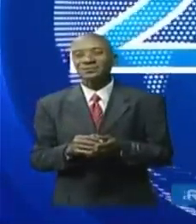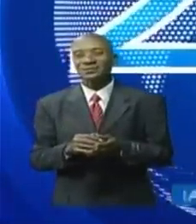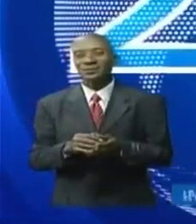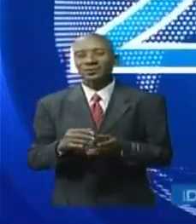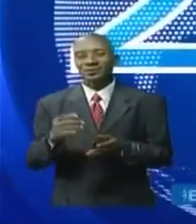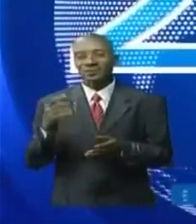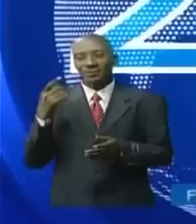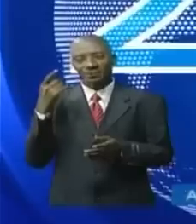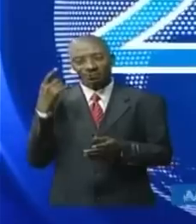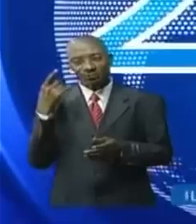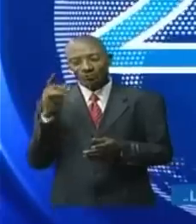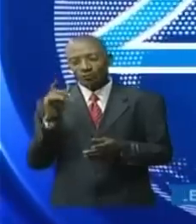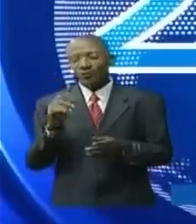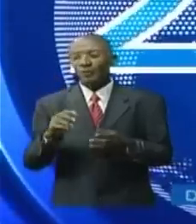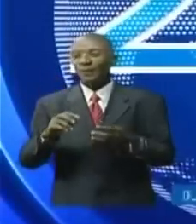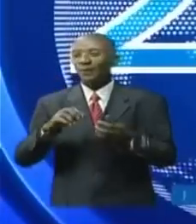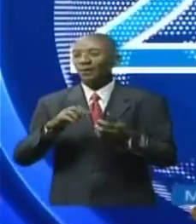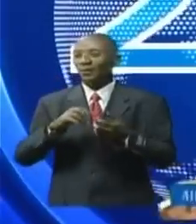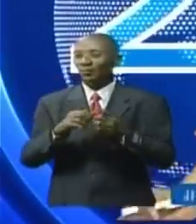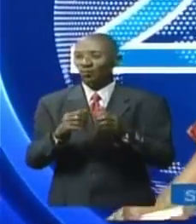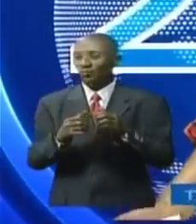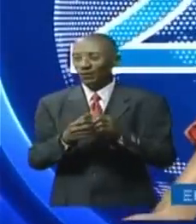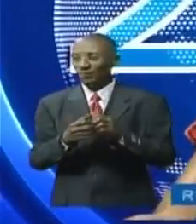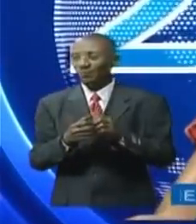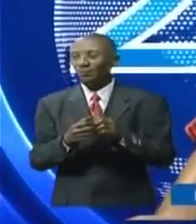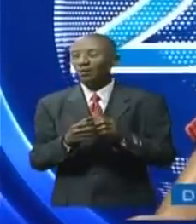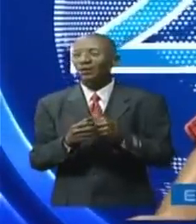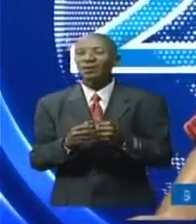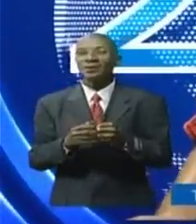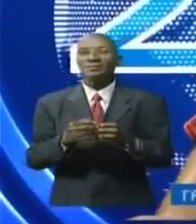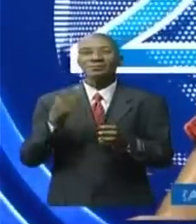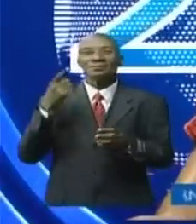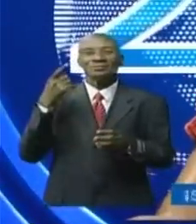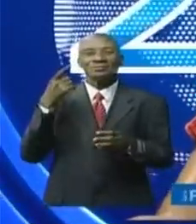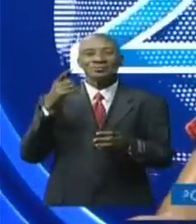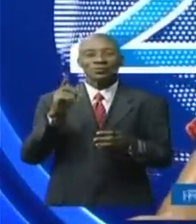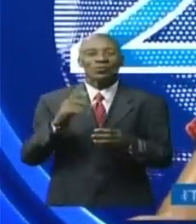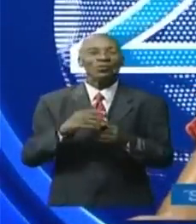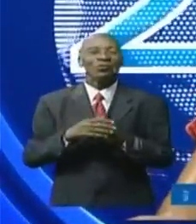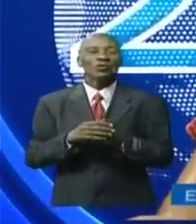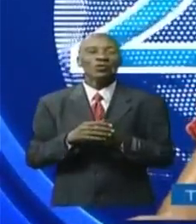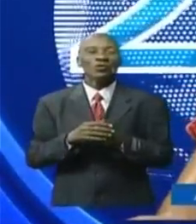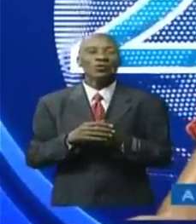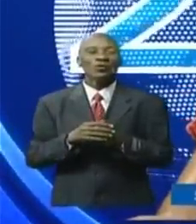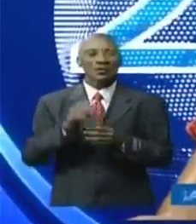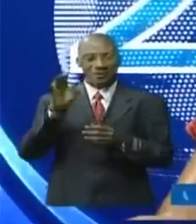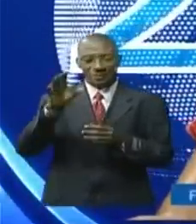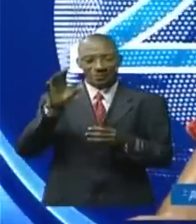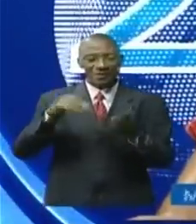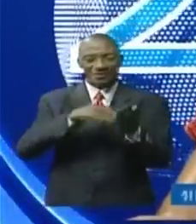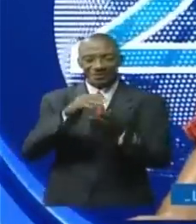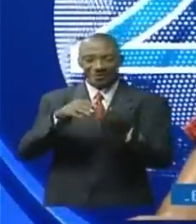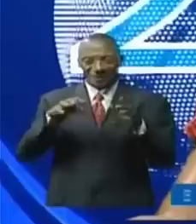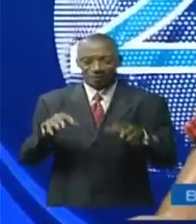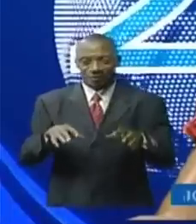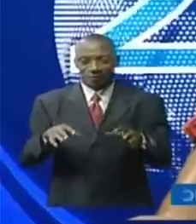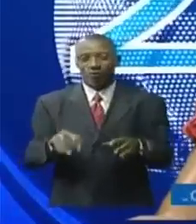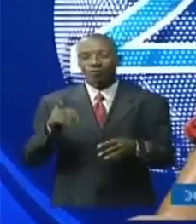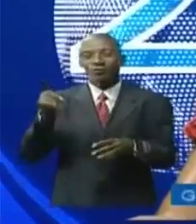crédit, Afriland First Bank, CDSA, est mise sous gestion d'un comité